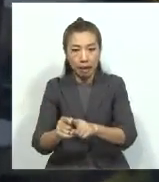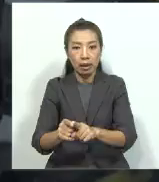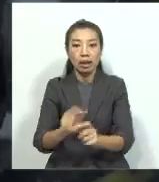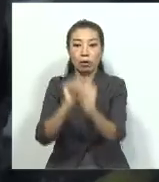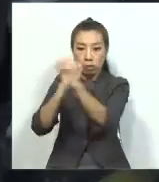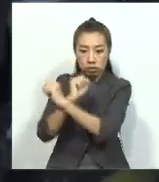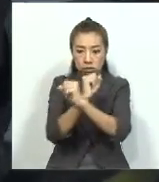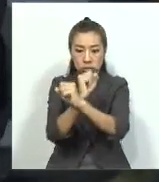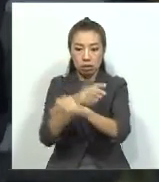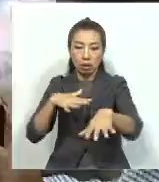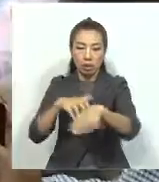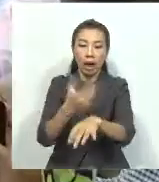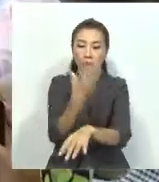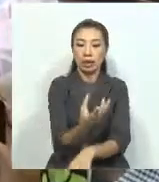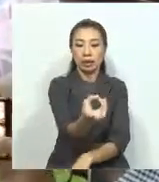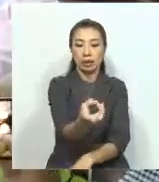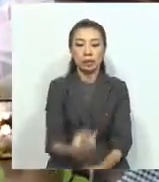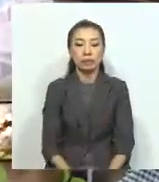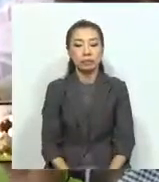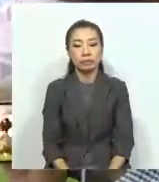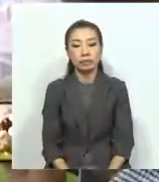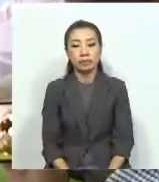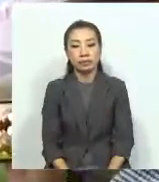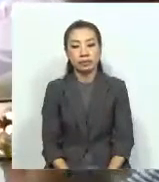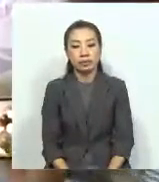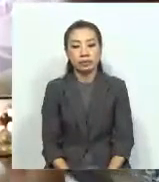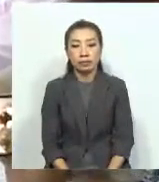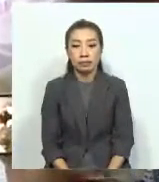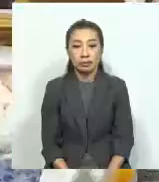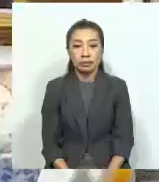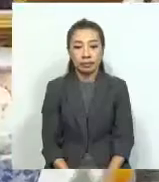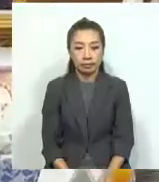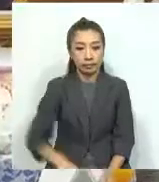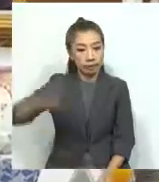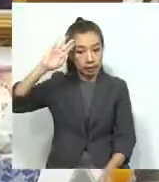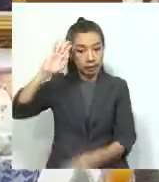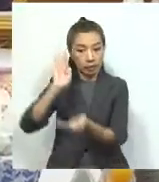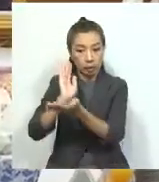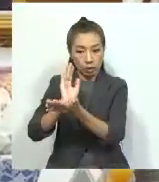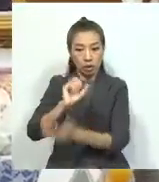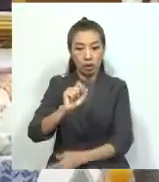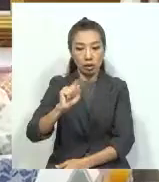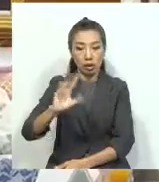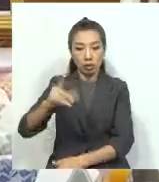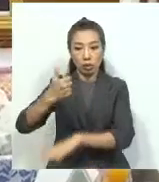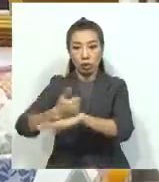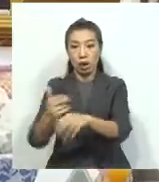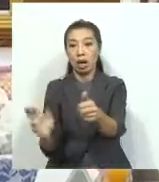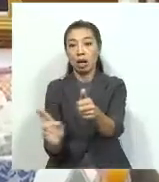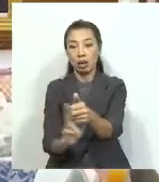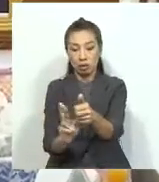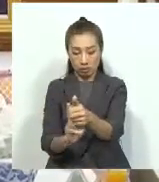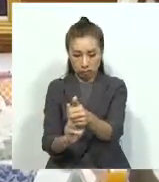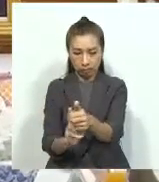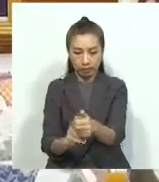ค่ะ ด้านพลตำรวจโทดำรงศักดิ์กิติประภัทรผู้ช่วยผู้บัญชาการตำรวจแห่งชาติประชุมเตรียมความพ